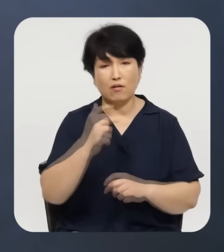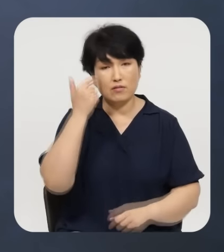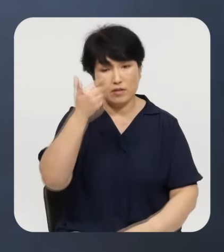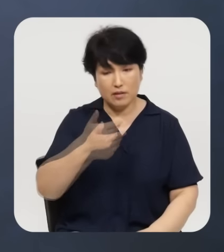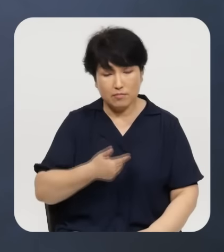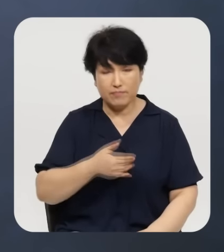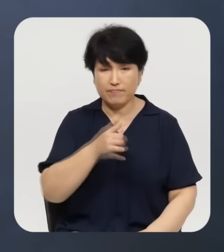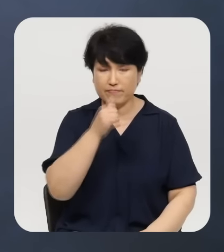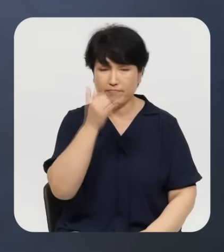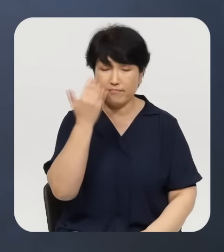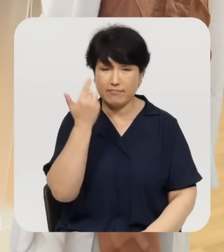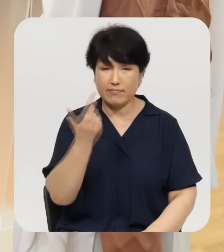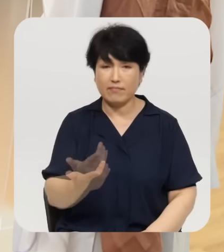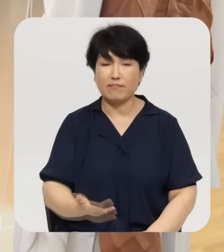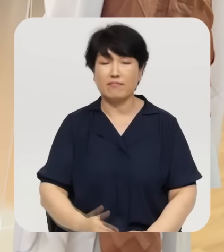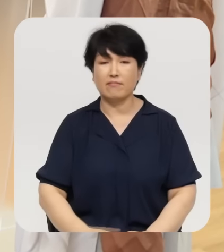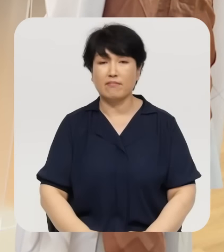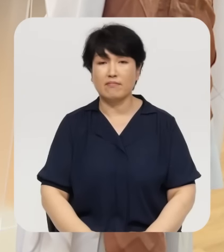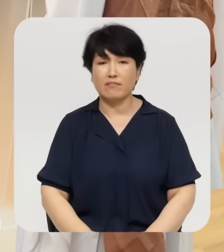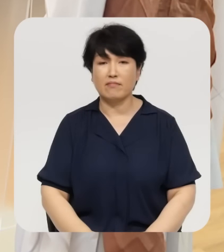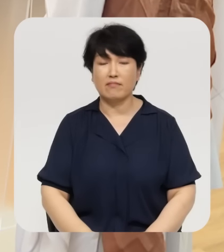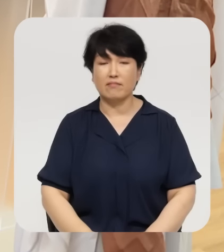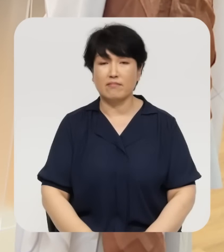더 물을 게 있으면 물었어요.